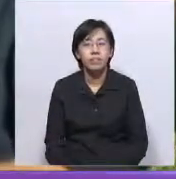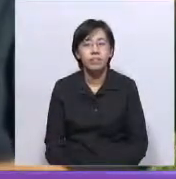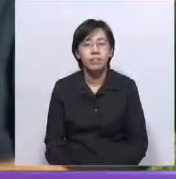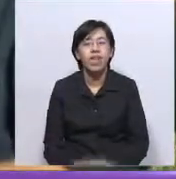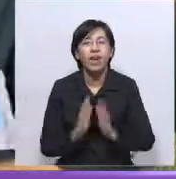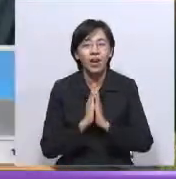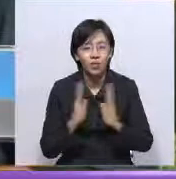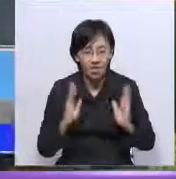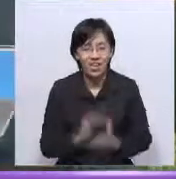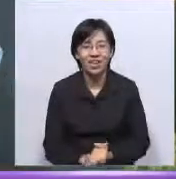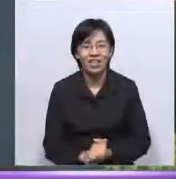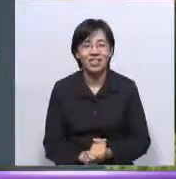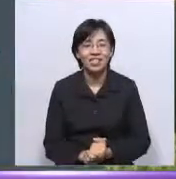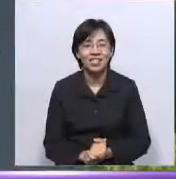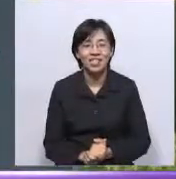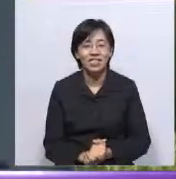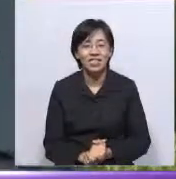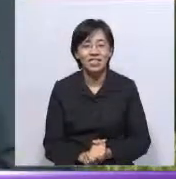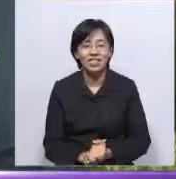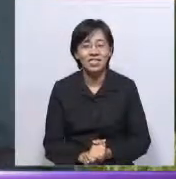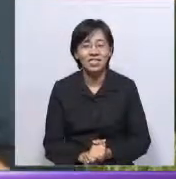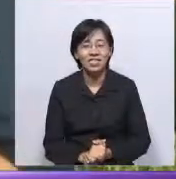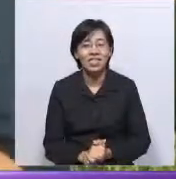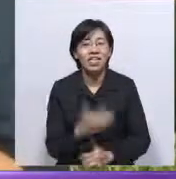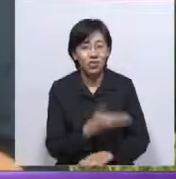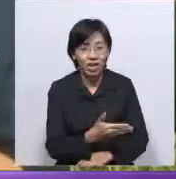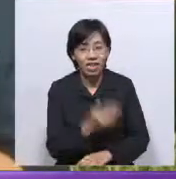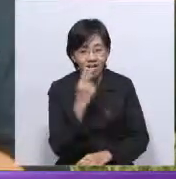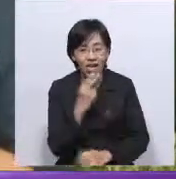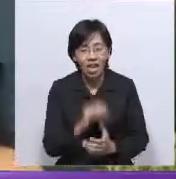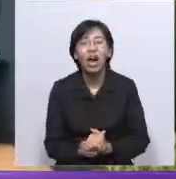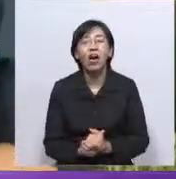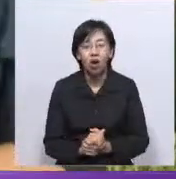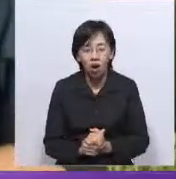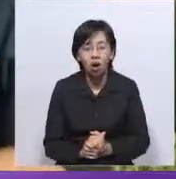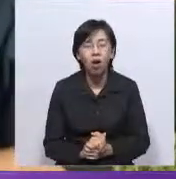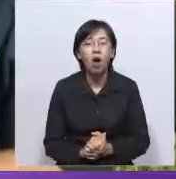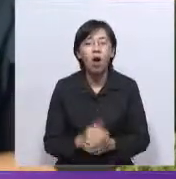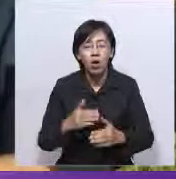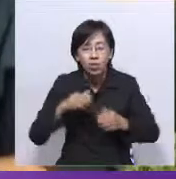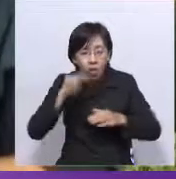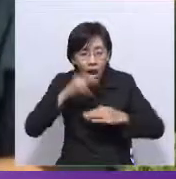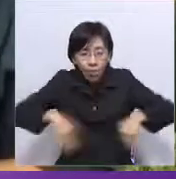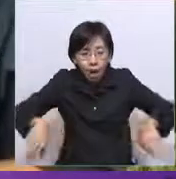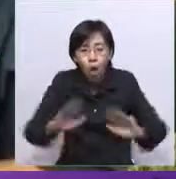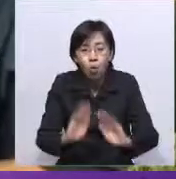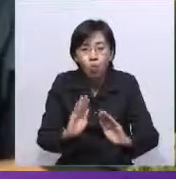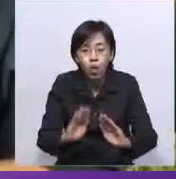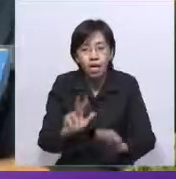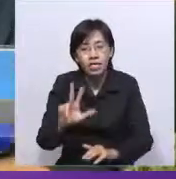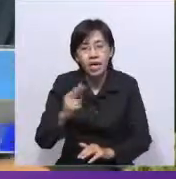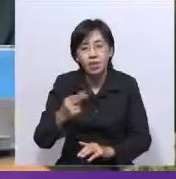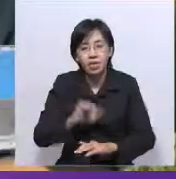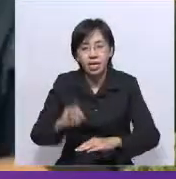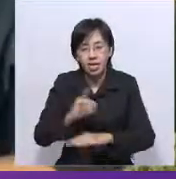ขอบคุณค่ะคุณผู้ชมคะตรงด้านนี้นะคะเป็นทุ่งรับน้ำทุ่งผักไห่ของจังหวัดพระนครศรีอยุธยาค่ะซึ่งมีพื้นที่รับน้ำได้ถึง 30,000